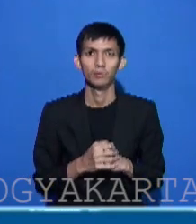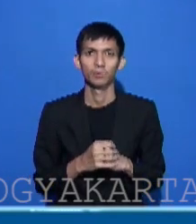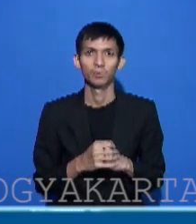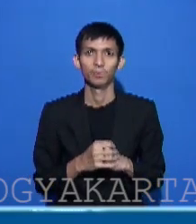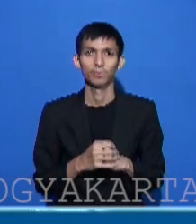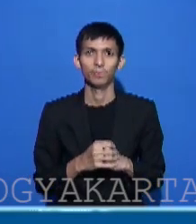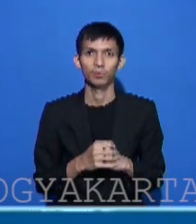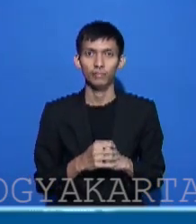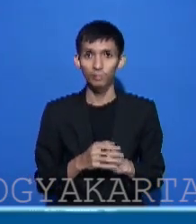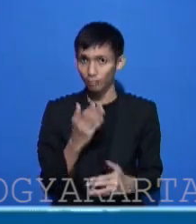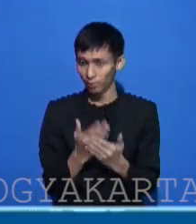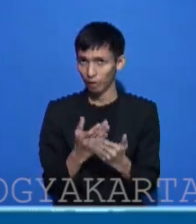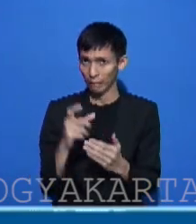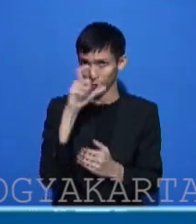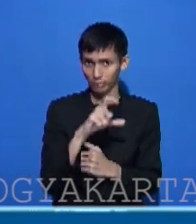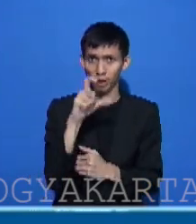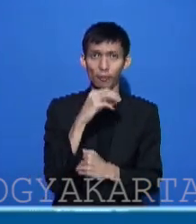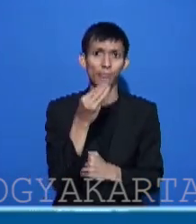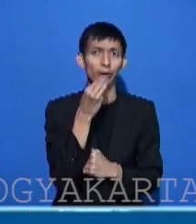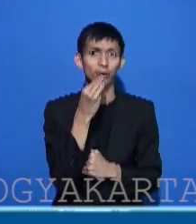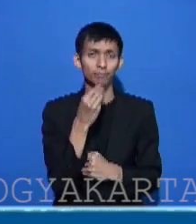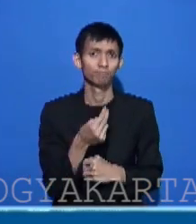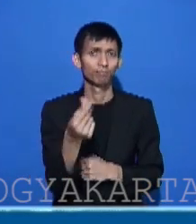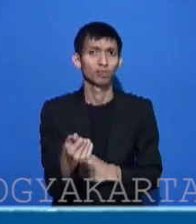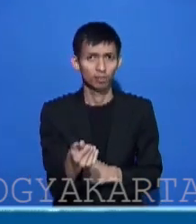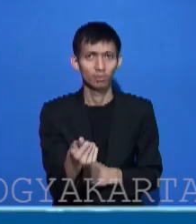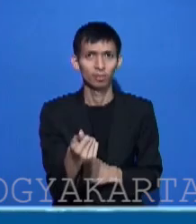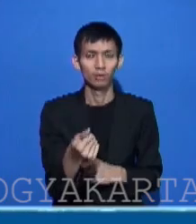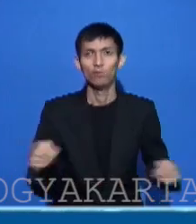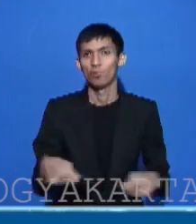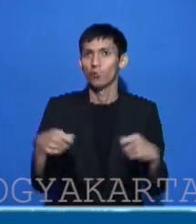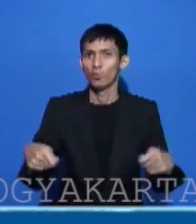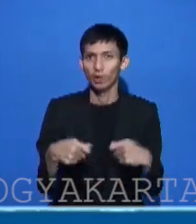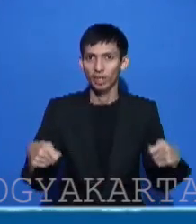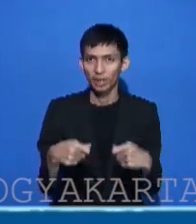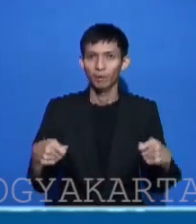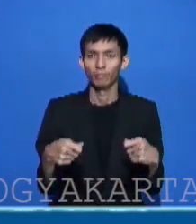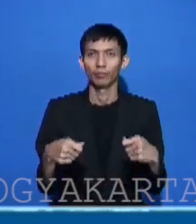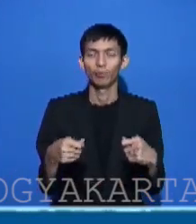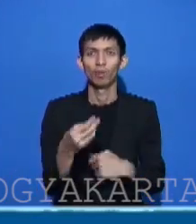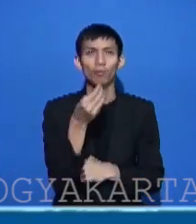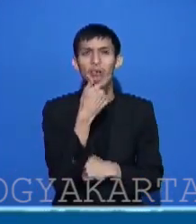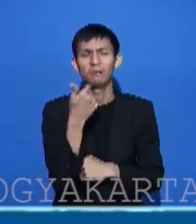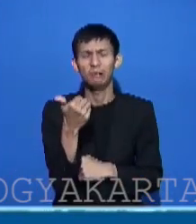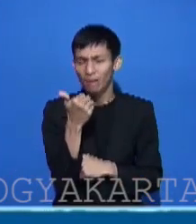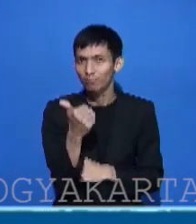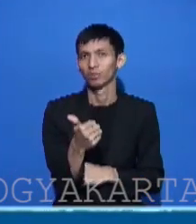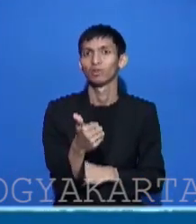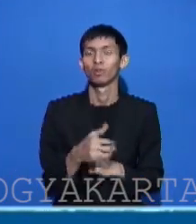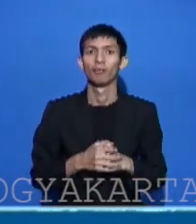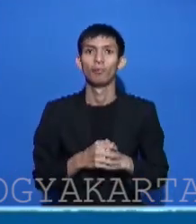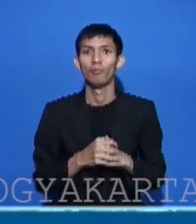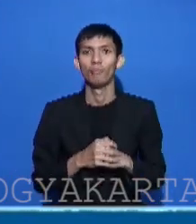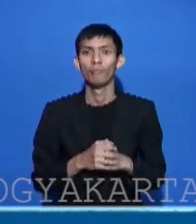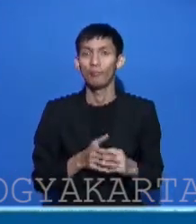bakulnya Mian Amar kisah ketipun olah dadosmanika Wengi nyamian ingkang raosipun Eco mboten wonten pangrimatan ingkang